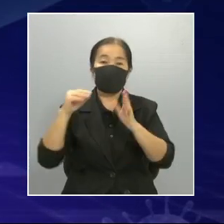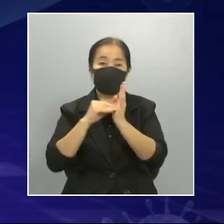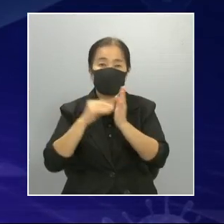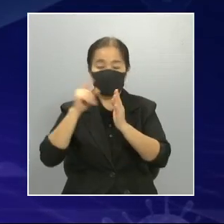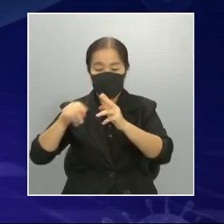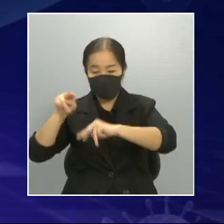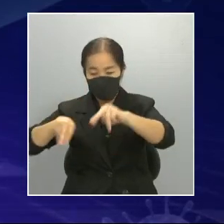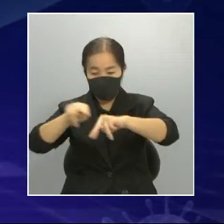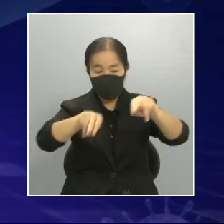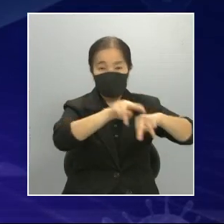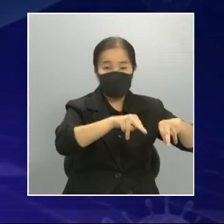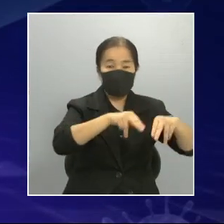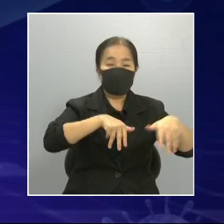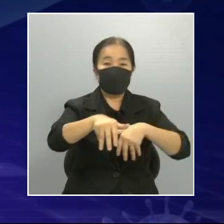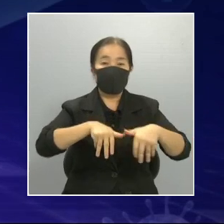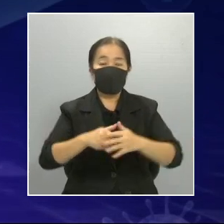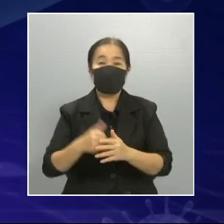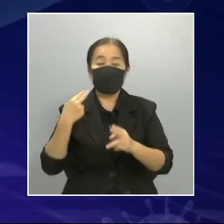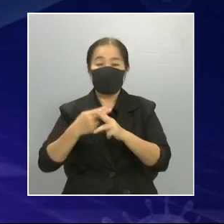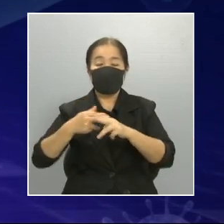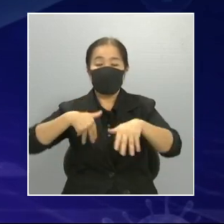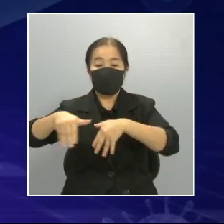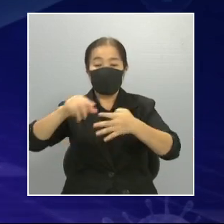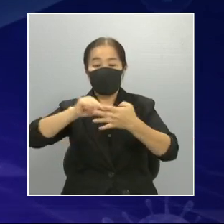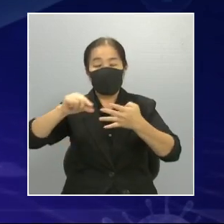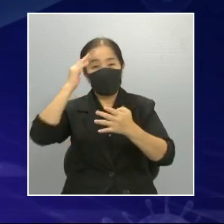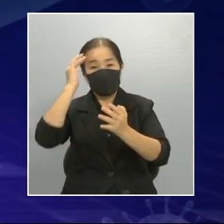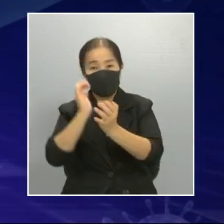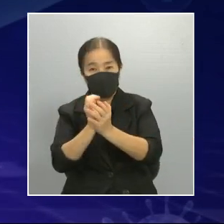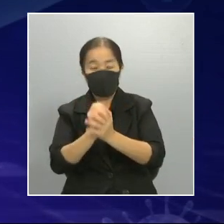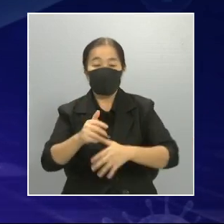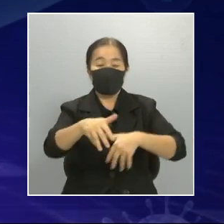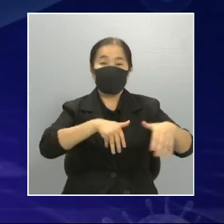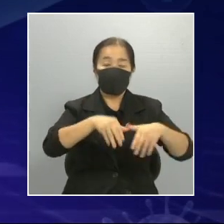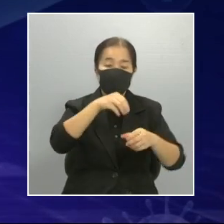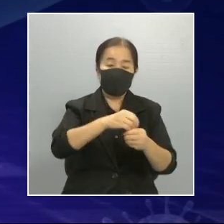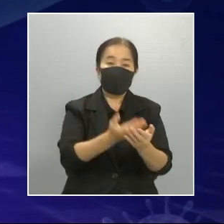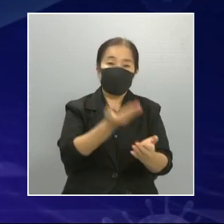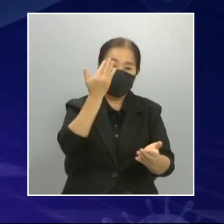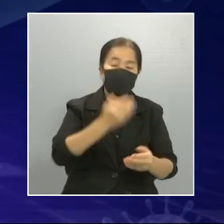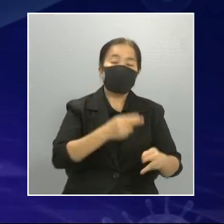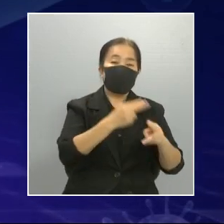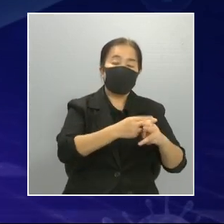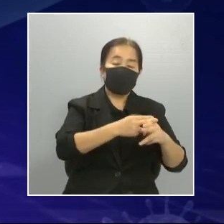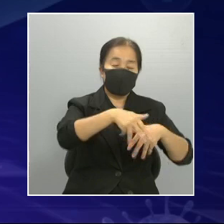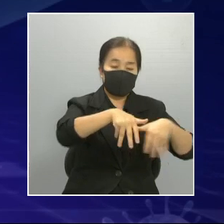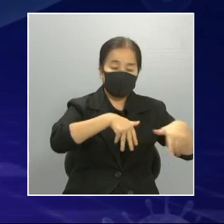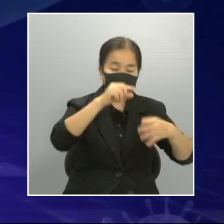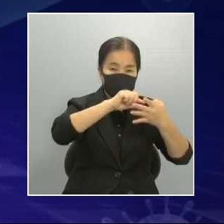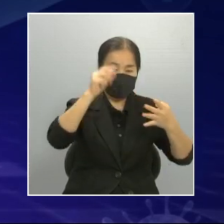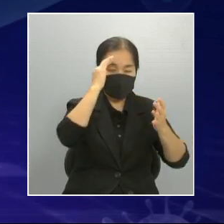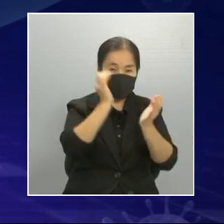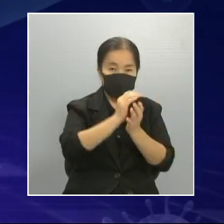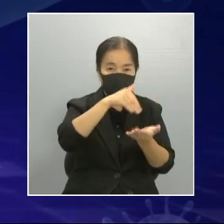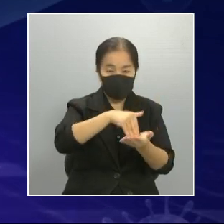อย่างใกล้ชิดเอาไว้ครับก็จะมีชุมชนแฟลตตำรวจอิสระชุมชนอยู่แล้วรวยชุมชนแฟลตตำรวจส่วนกลางชุม